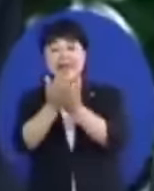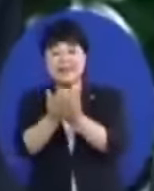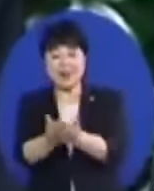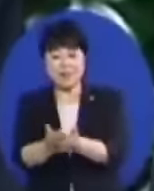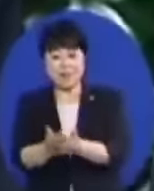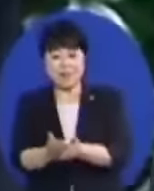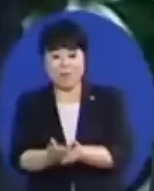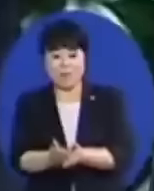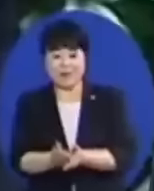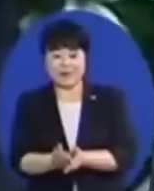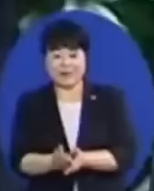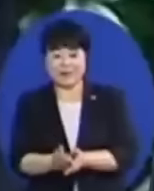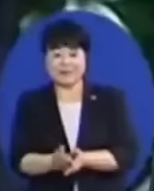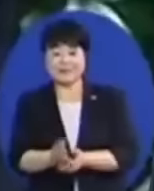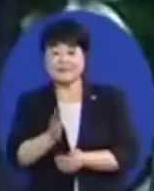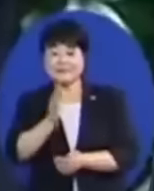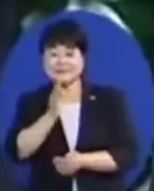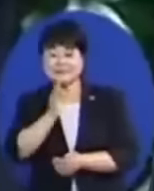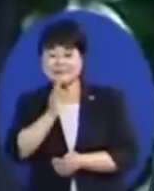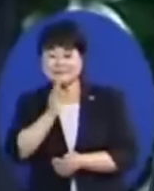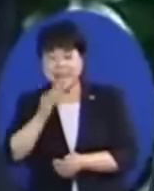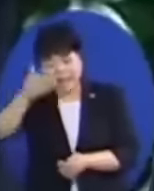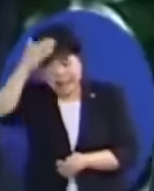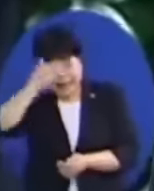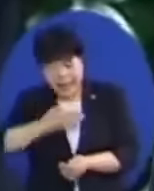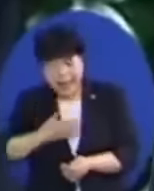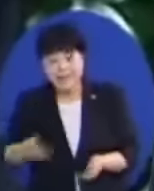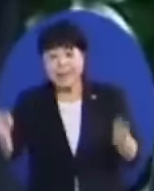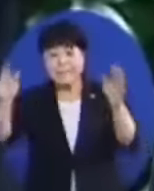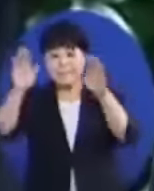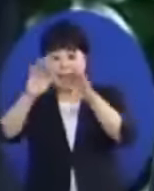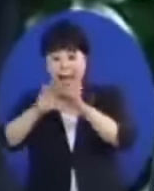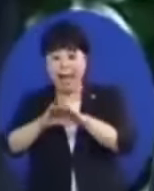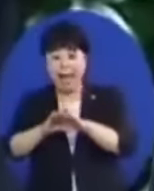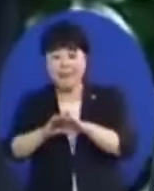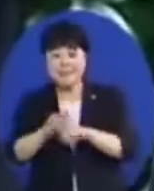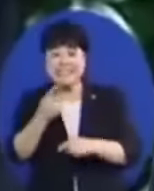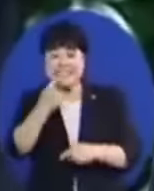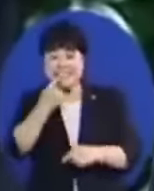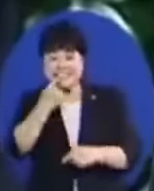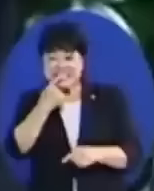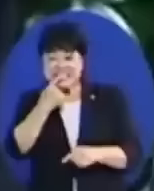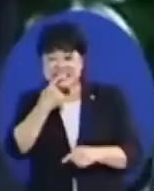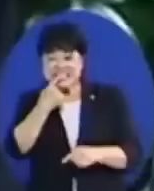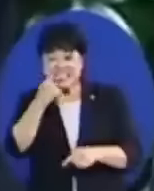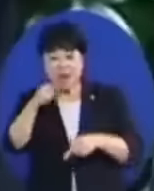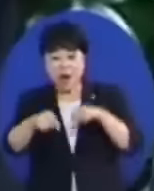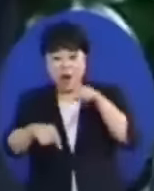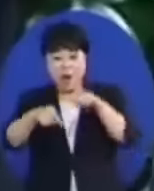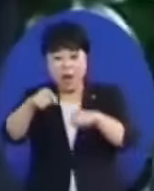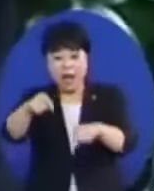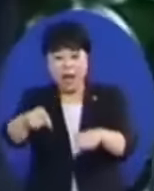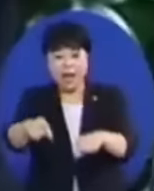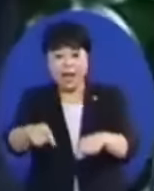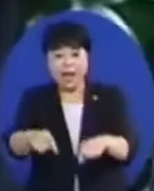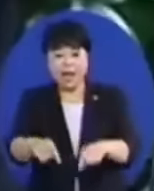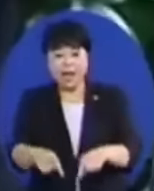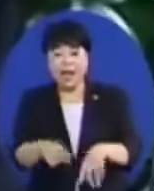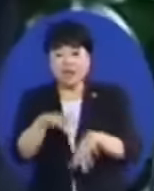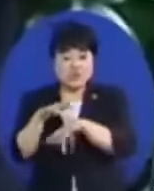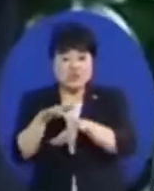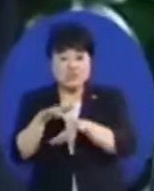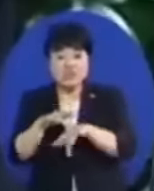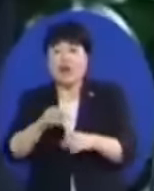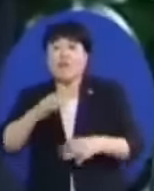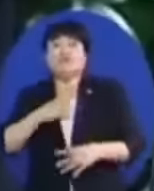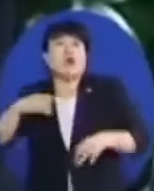건너가는데 그 캄캄한 밤에 흰 물체와 배를 향하여 걸어오는 것입니다. 다 유령이라고